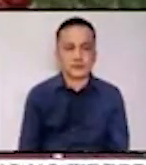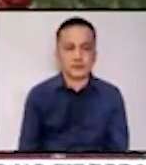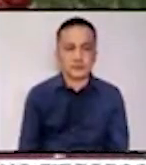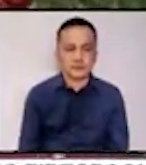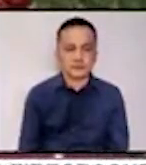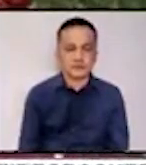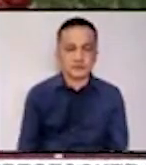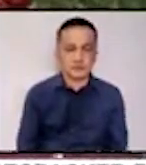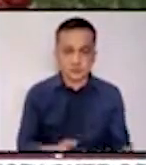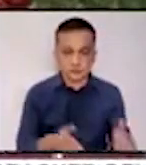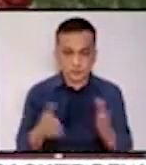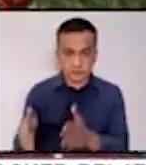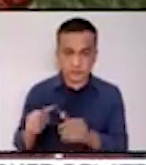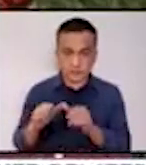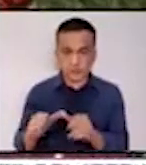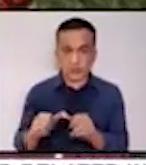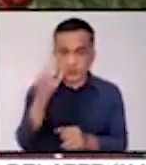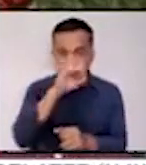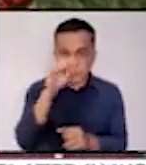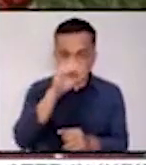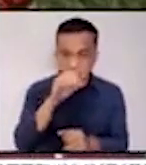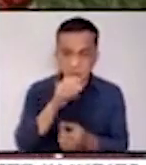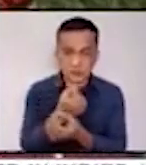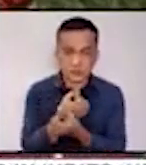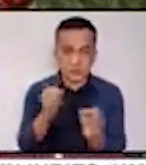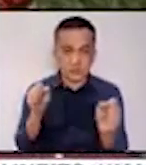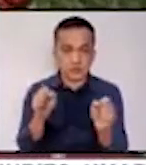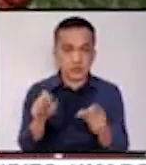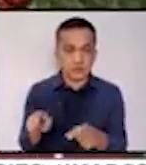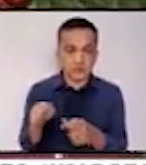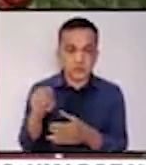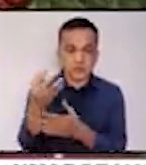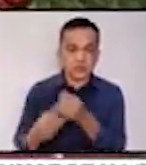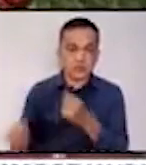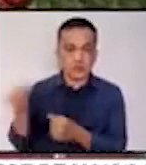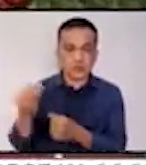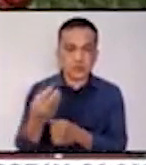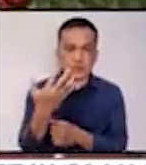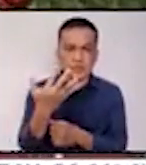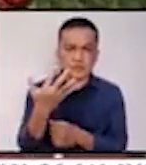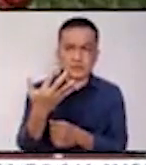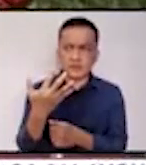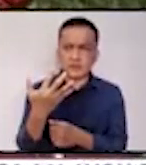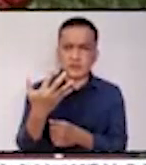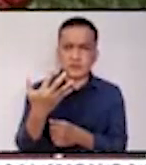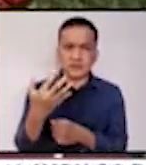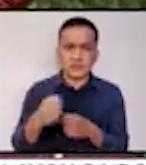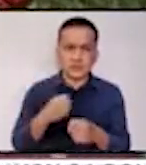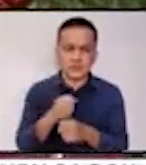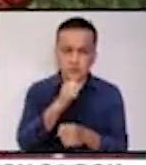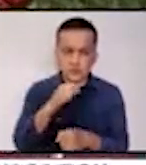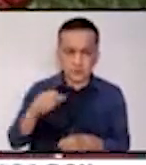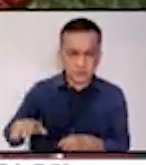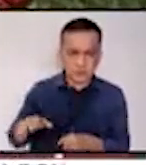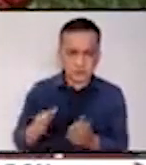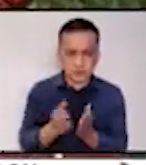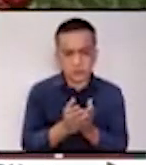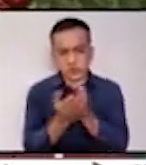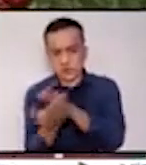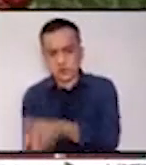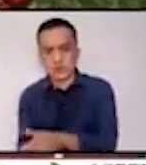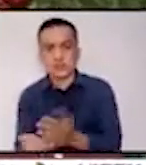Nagpapatuloy ang search and rescue operation sa nawawalang 5 taong gulang na bata matapos tumuob ang isang bangka sa San Fernando,